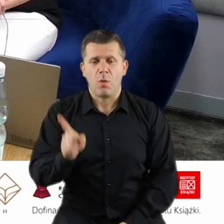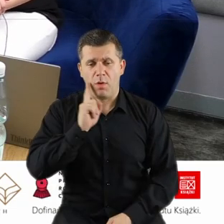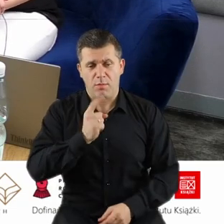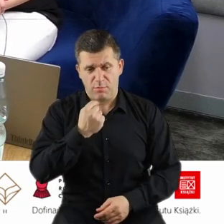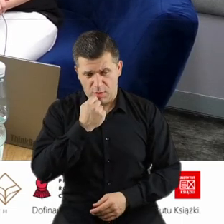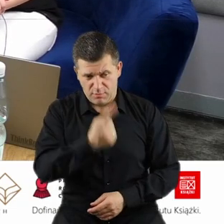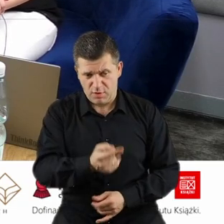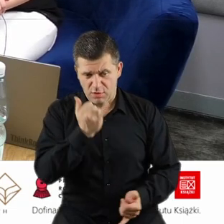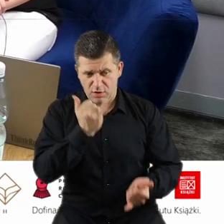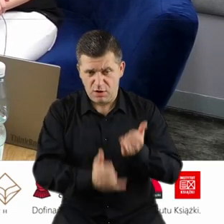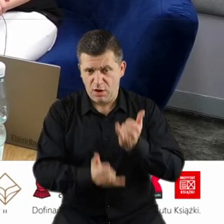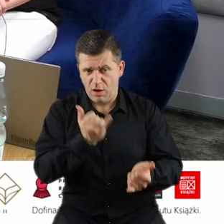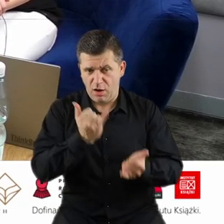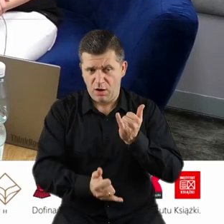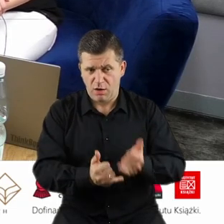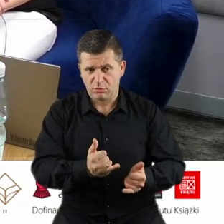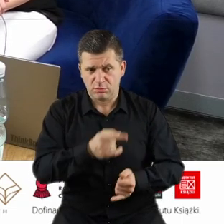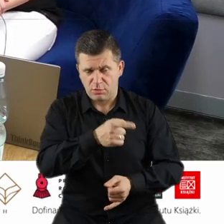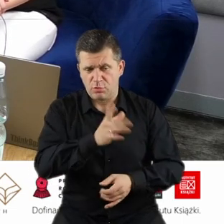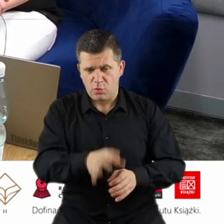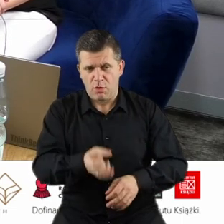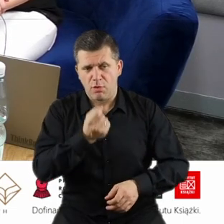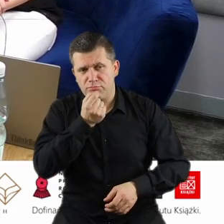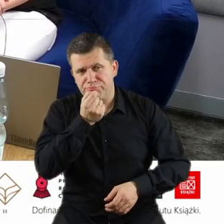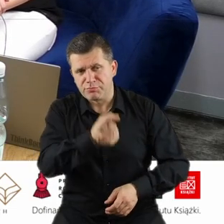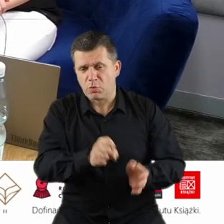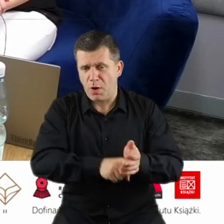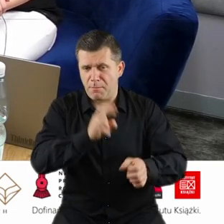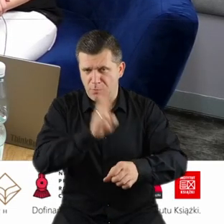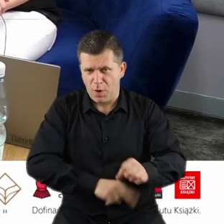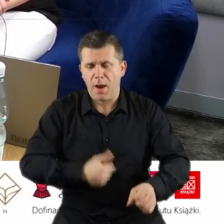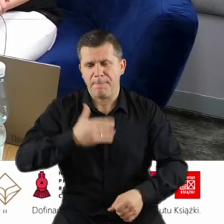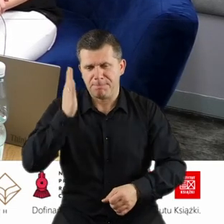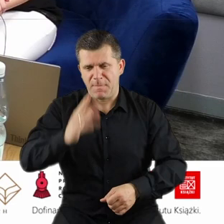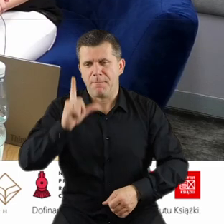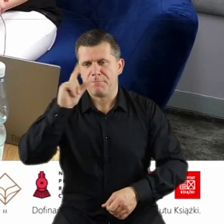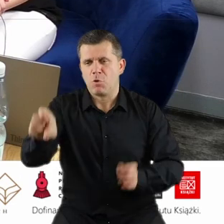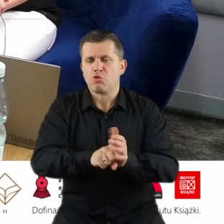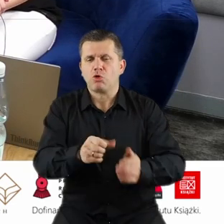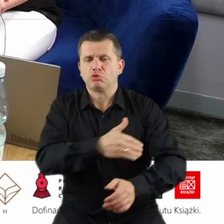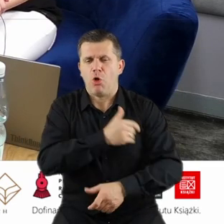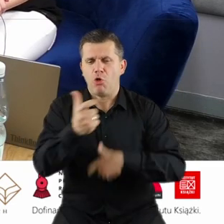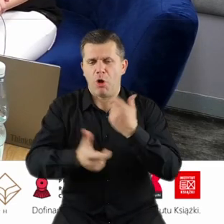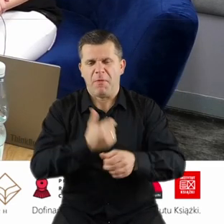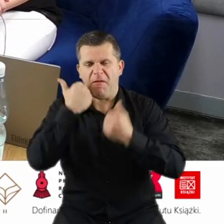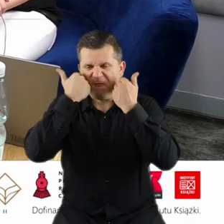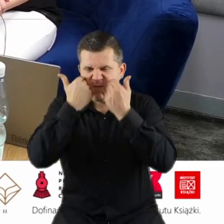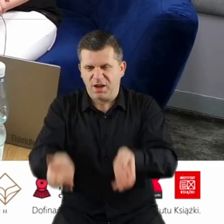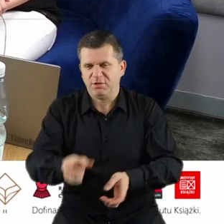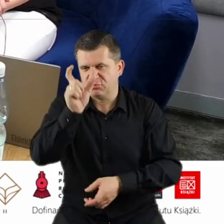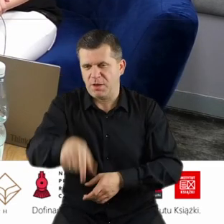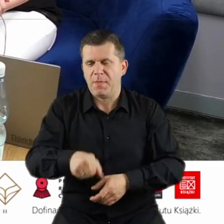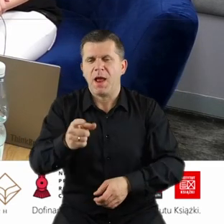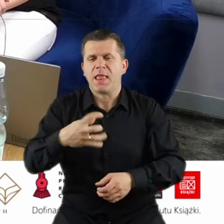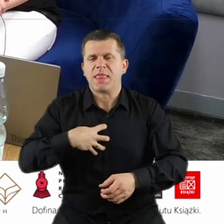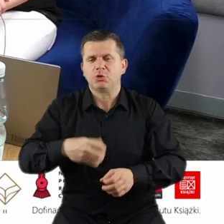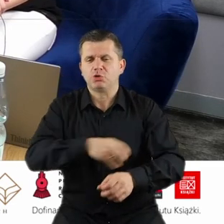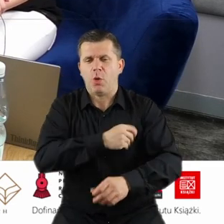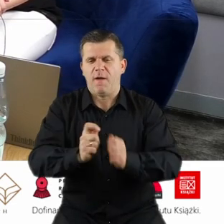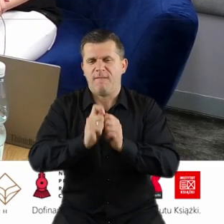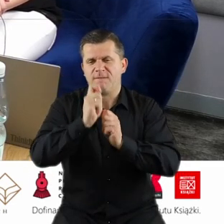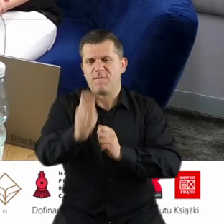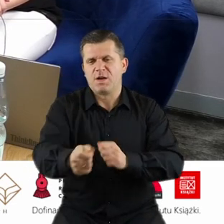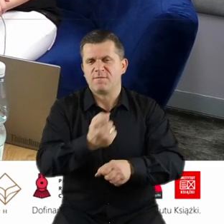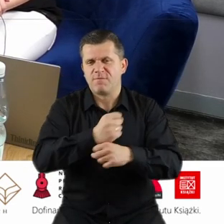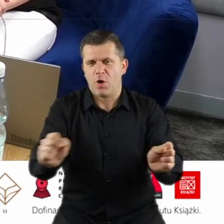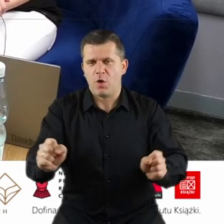I on nie powiedział, że tak, w związku z tym, że ona to zgłosiła, to on pójdzie do tej szkoły i narobi jej takiego wstydu, że on zwolnił.